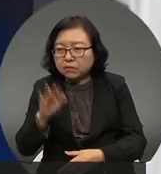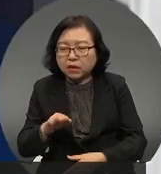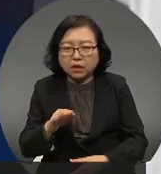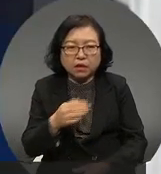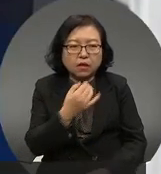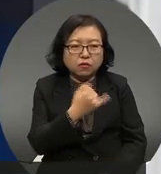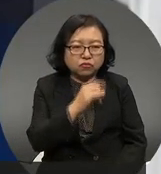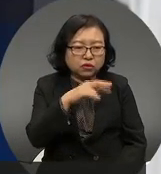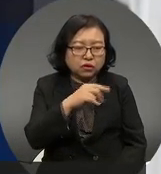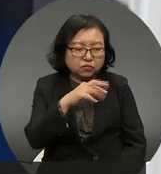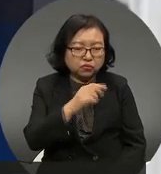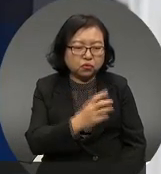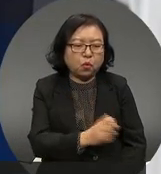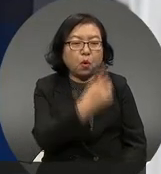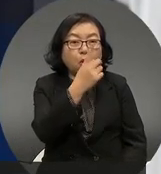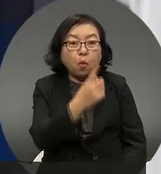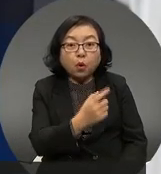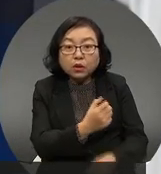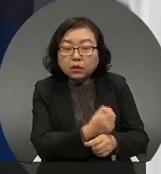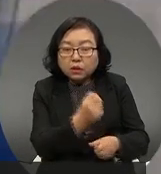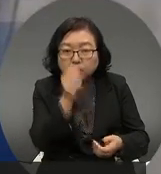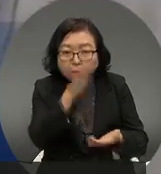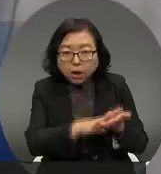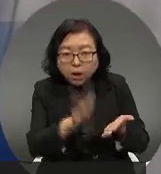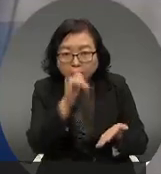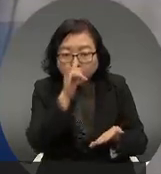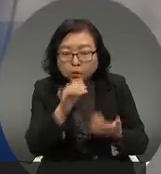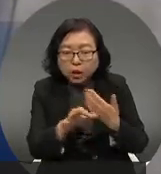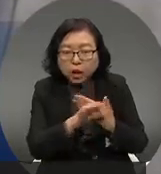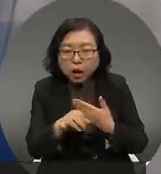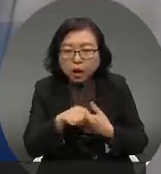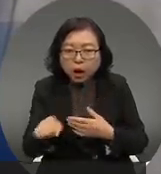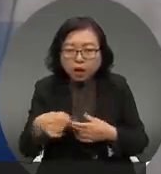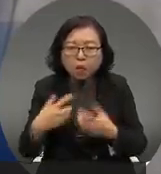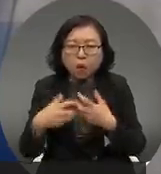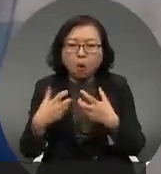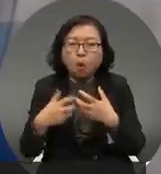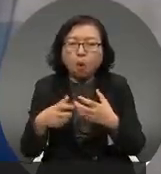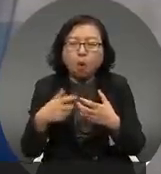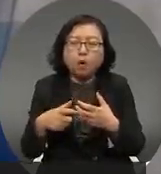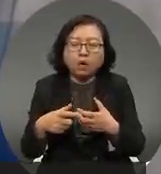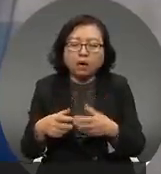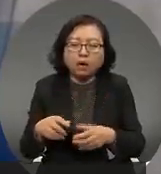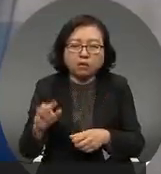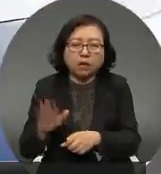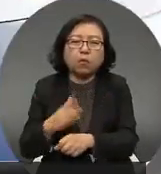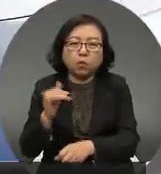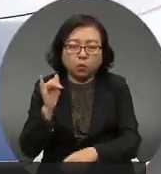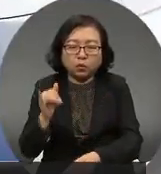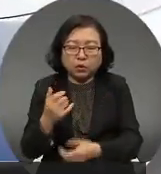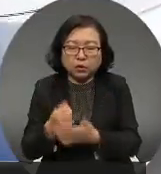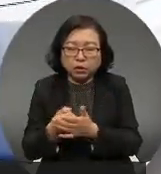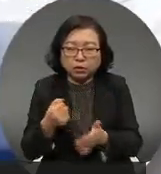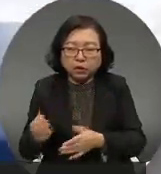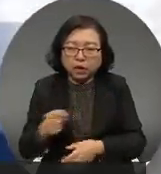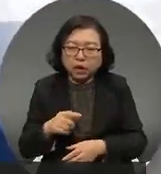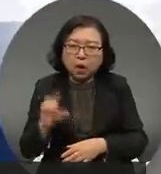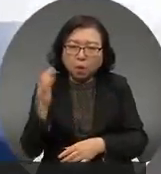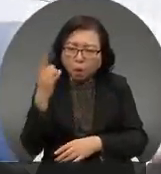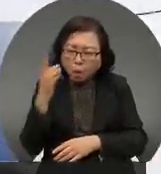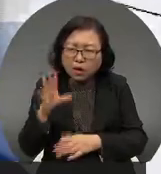방전이 일어나면 그 셀이 못 살아날 수도 있다. 그런데 그걸 가지고 차량 하자를 주장하는